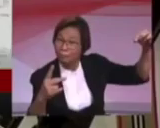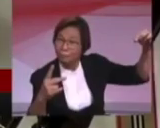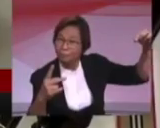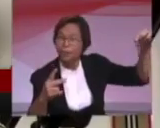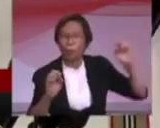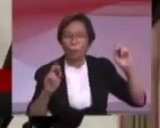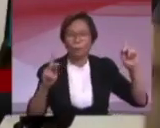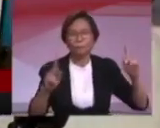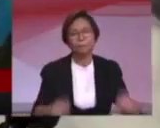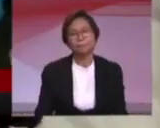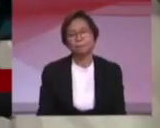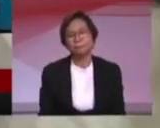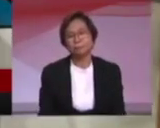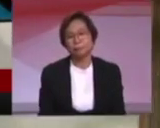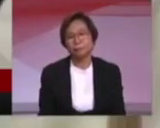Alright.